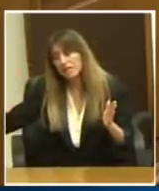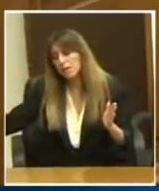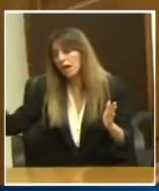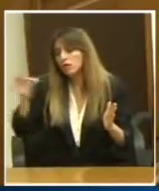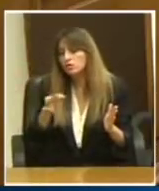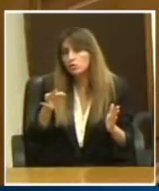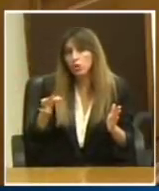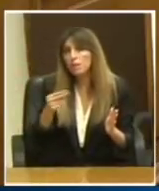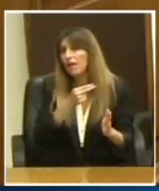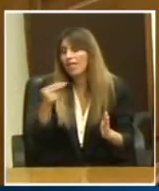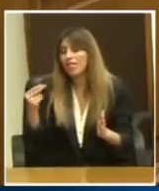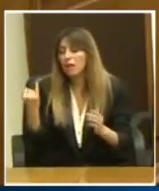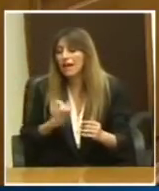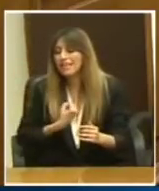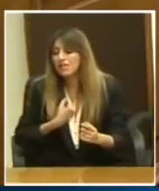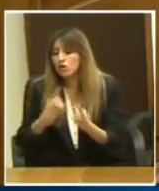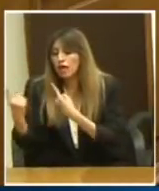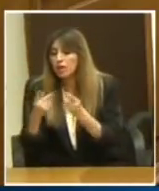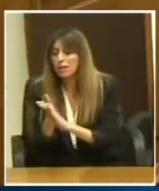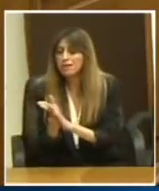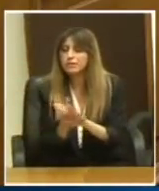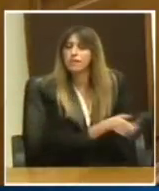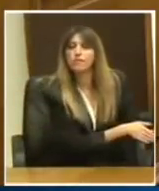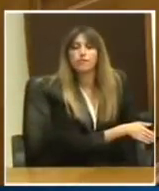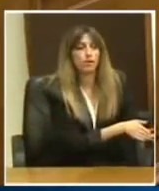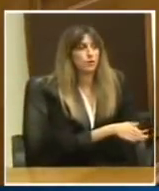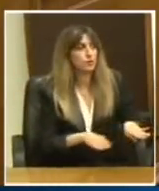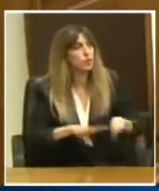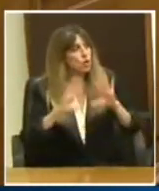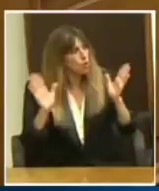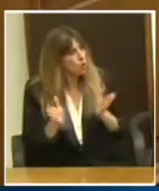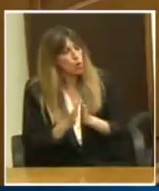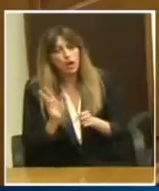ένα πακέτο εγγράφων, το οποίο θα το διαθέσω προς χρήση στους αρχηγούς των κομμάτων.